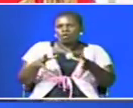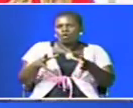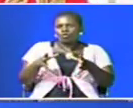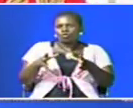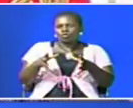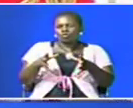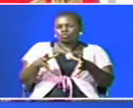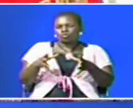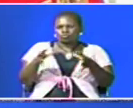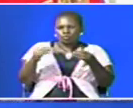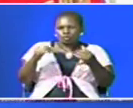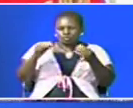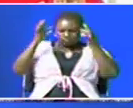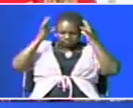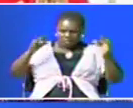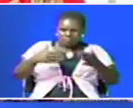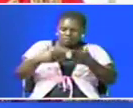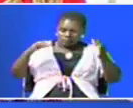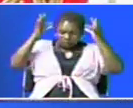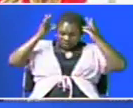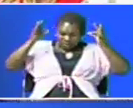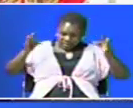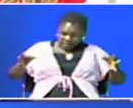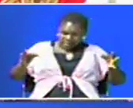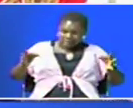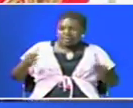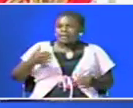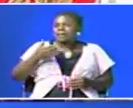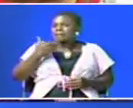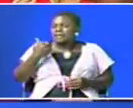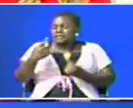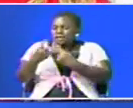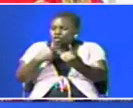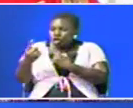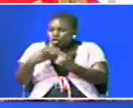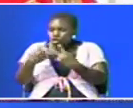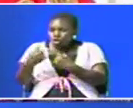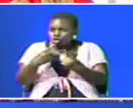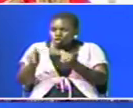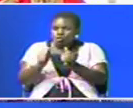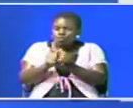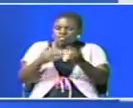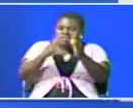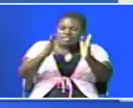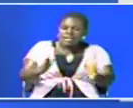harusi. Tayari hapo hata kabla hujafunga harusi huwa maongeleshwa na maustadhi,